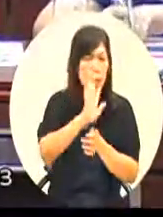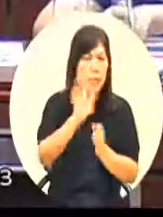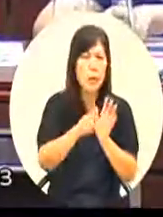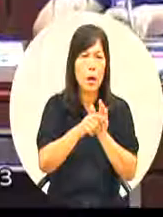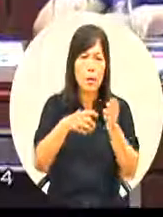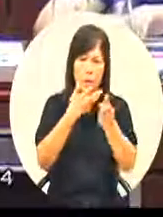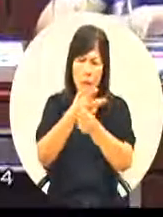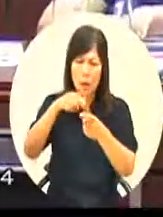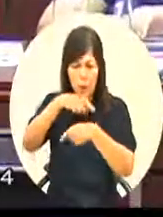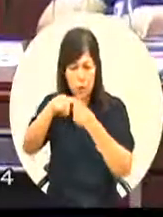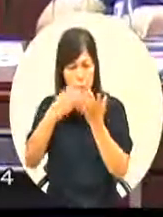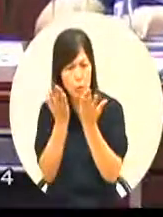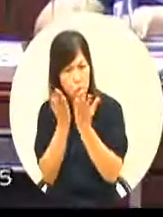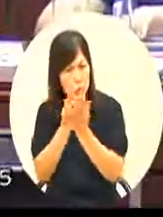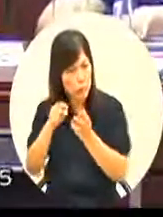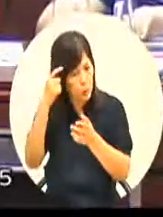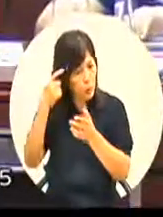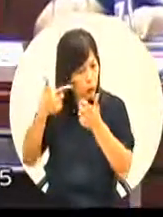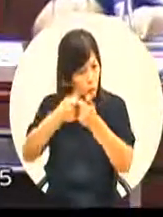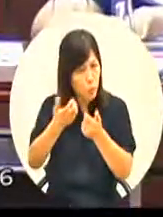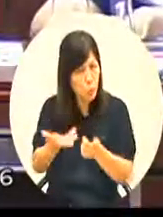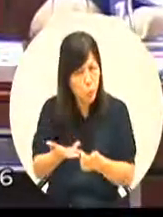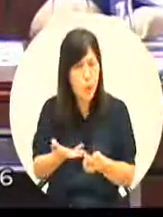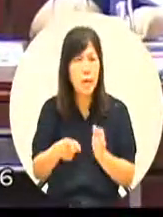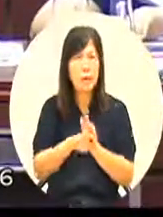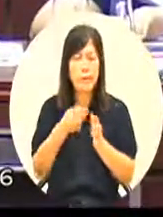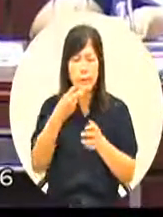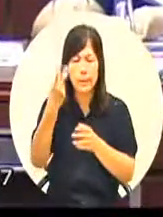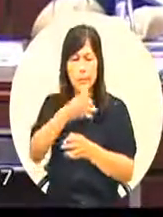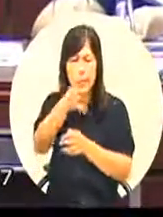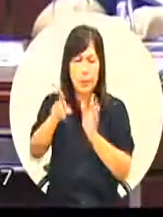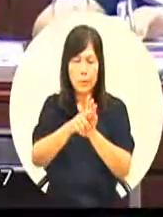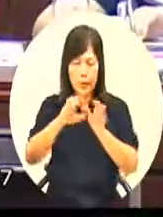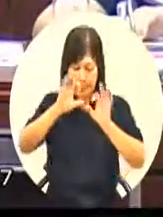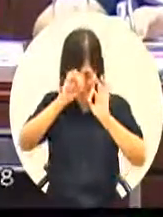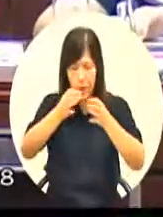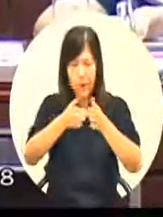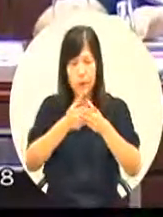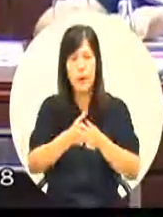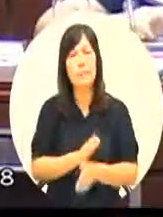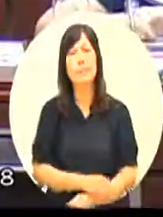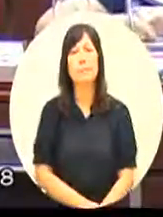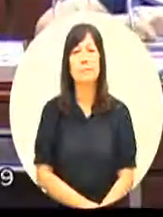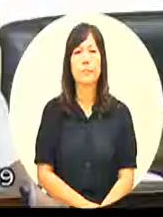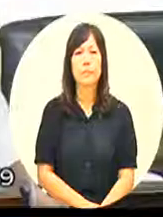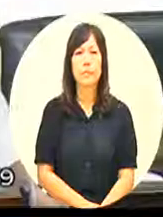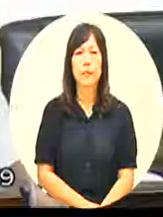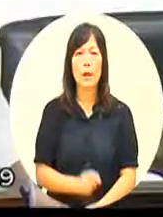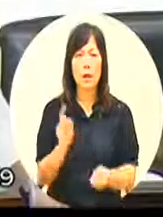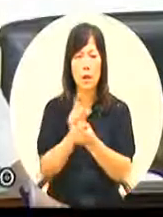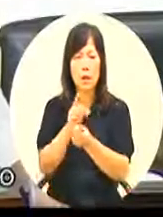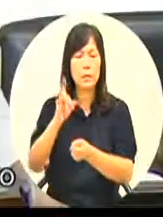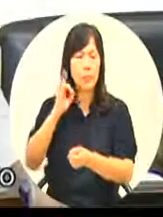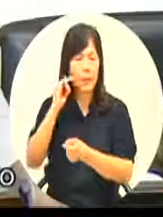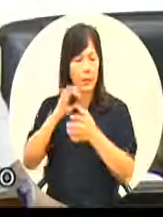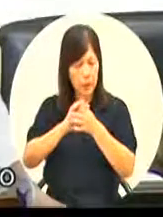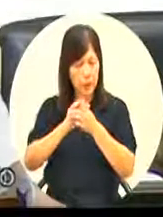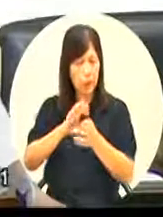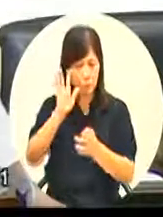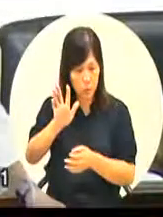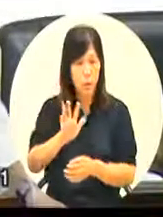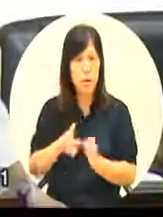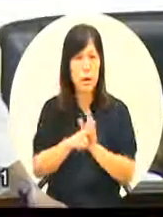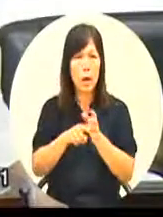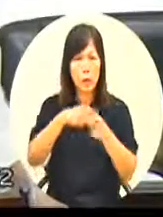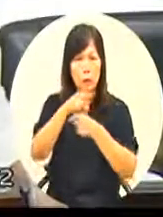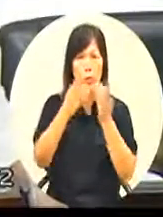转学，这是妥当的处置吗？这是需要去了解跟检讨的。 跟局长报告，我有跟这家长在联系了，但他转